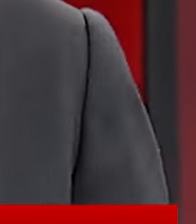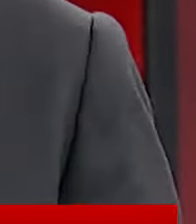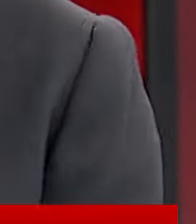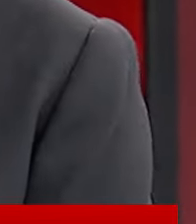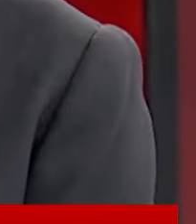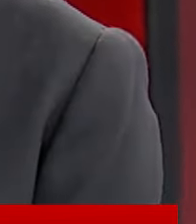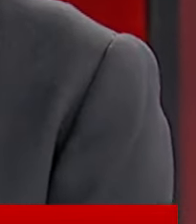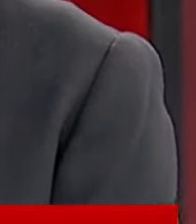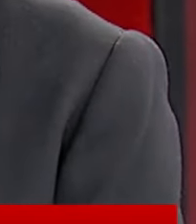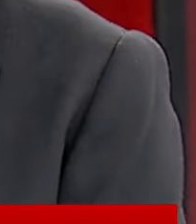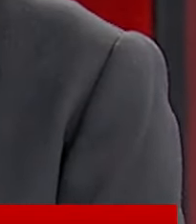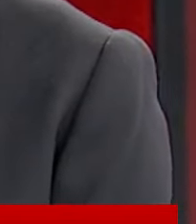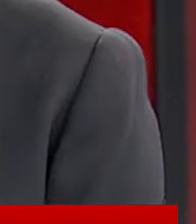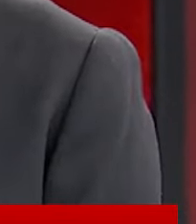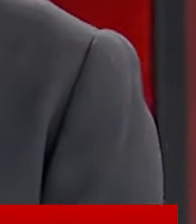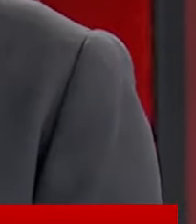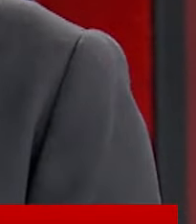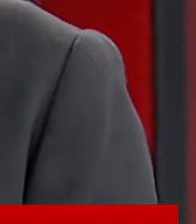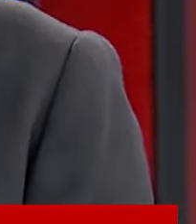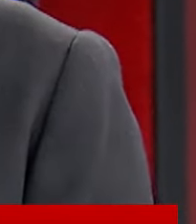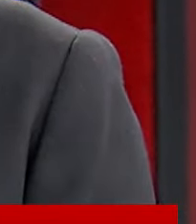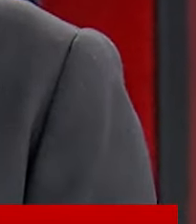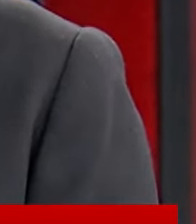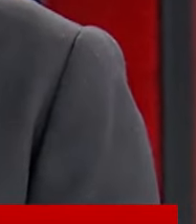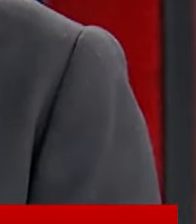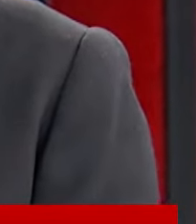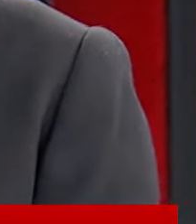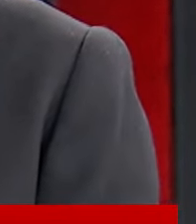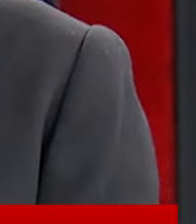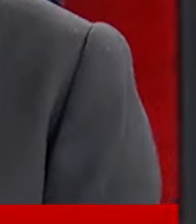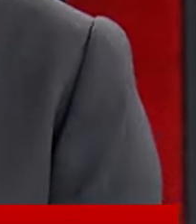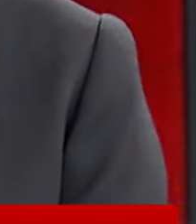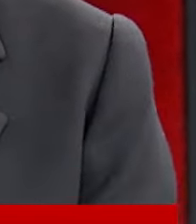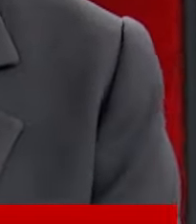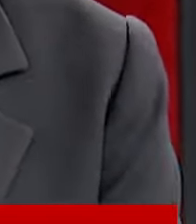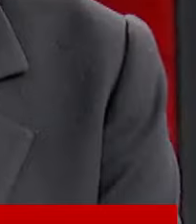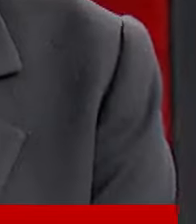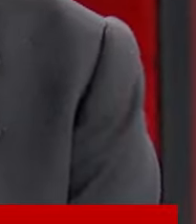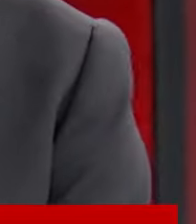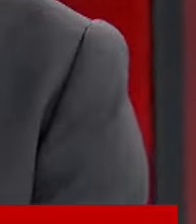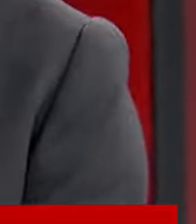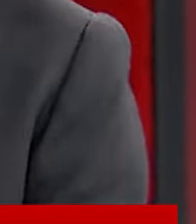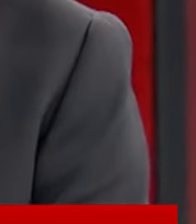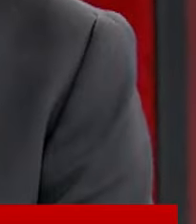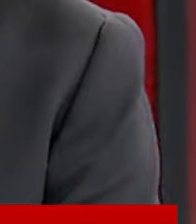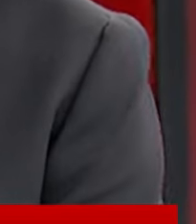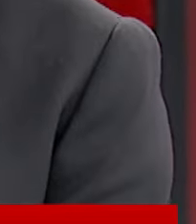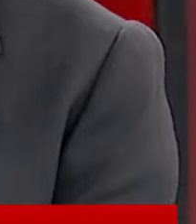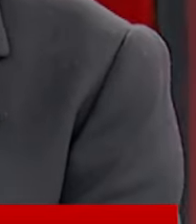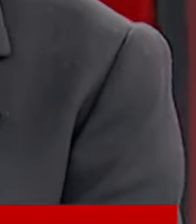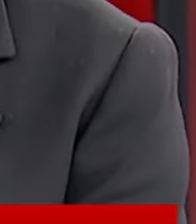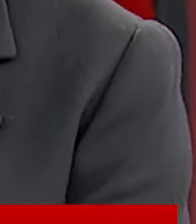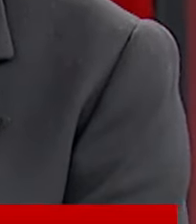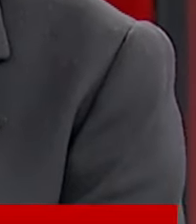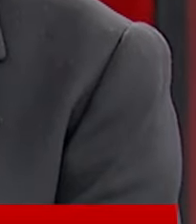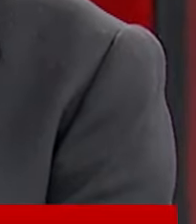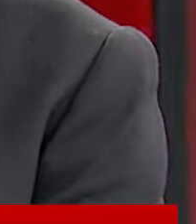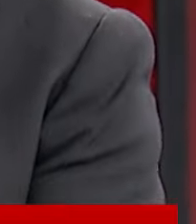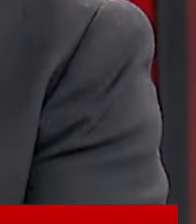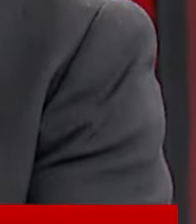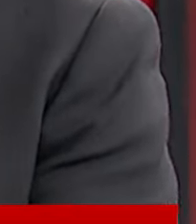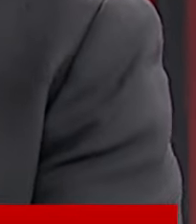Geçtiğimiz günlerde biz emek büroları la akademik kadro toplantısı gerçekleştirdik bu işin sendikal ayağını da önümüzdeki günlerde hayata